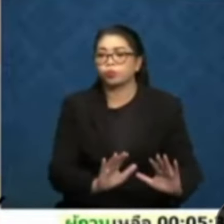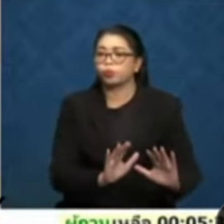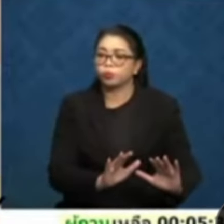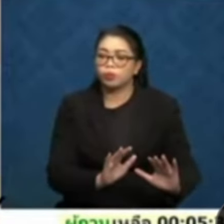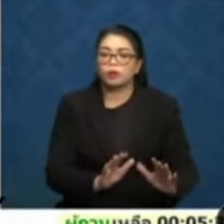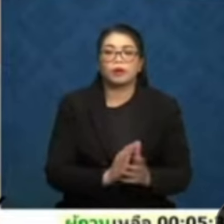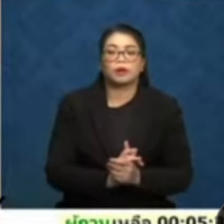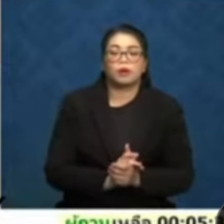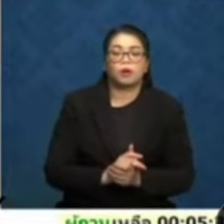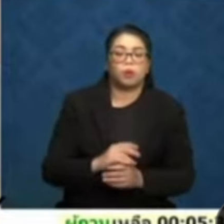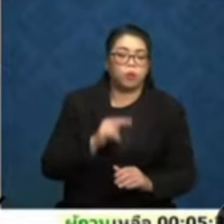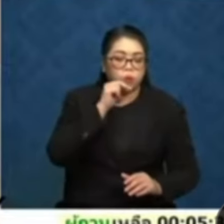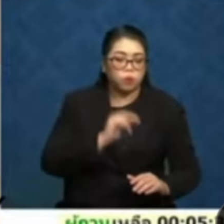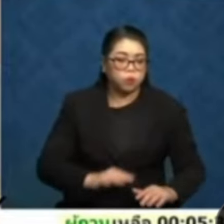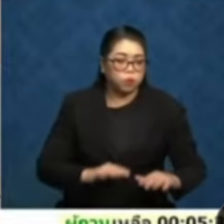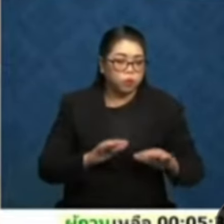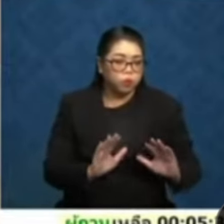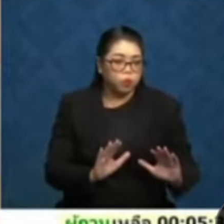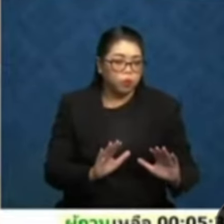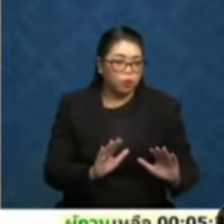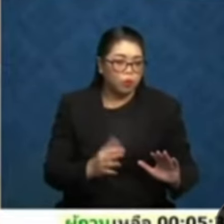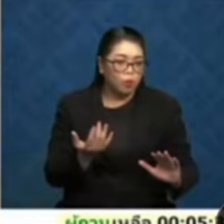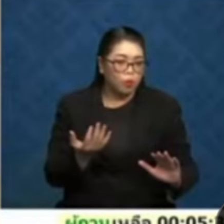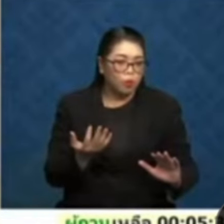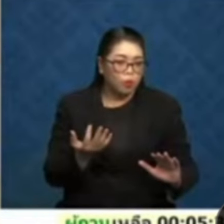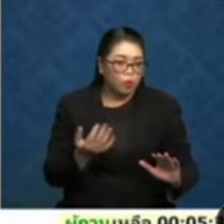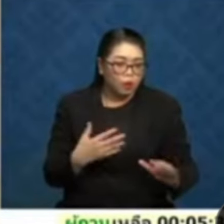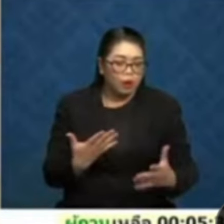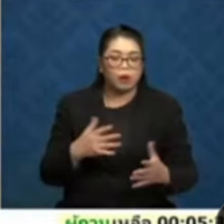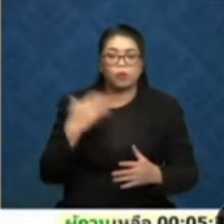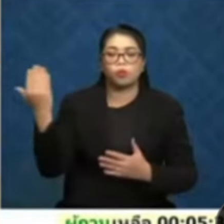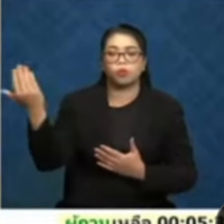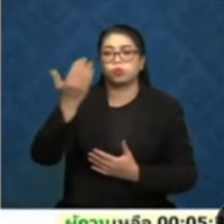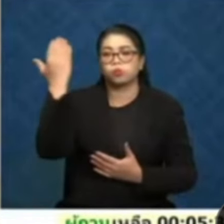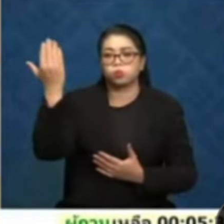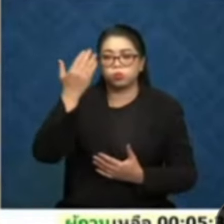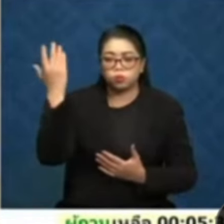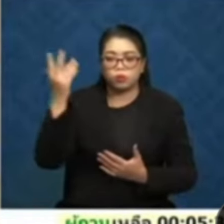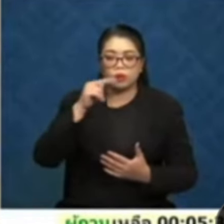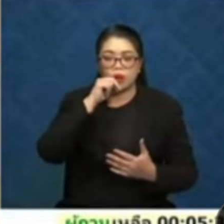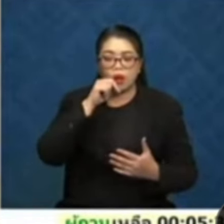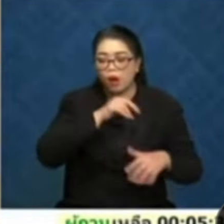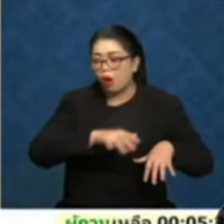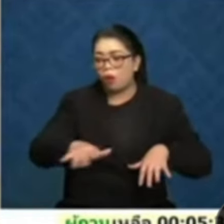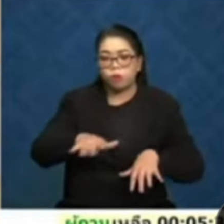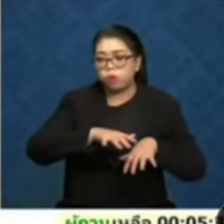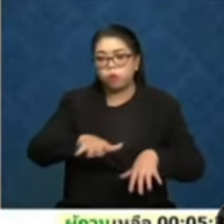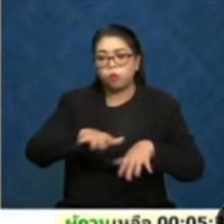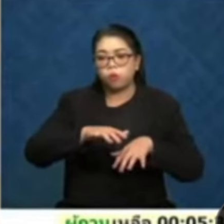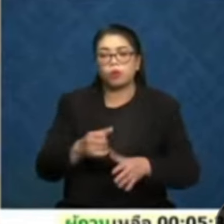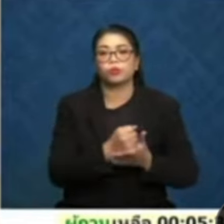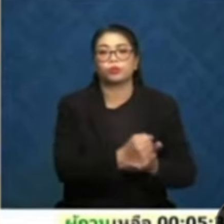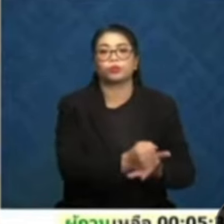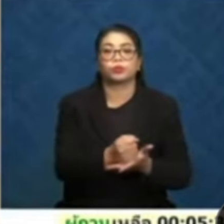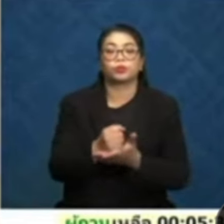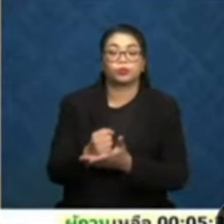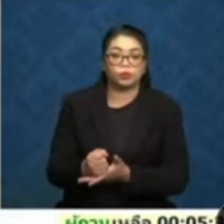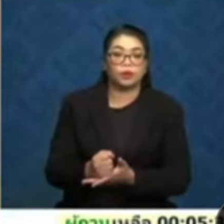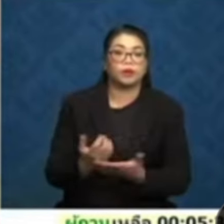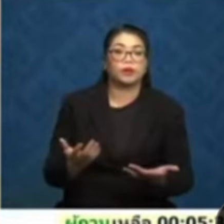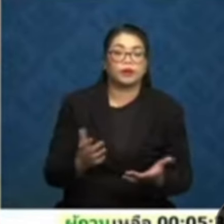มาสักระยะนึงแล้วก็มีถึงมรสุมเข้ามีน้ำหลากการช่วยเหลือเข้าไปอย่างทันทีทัน